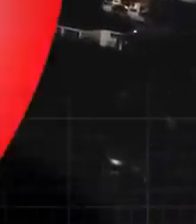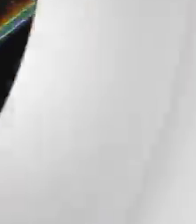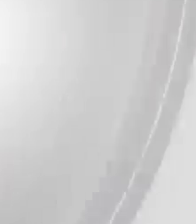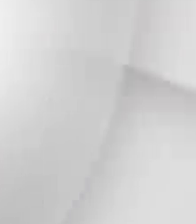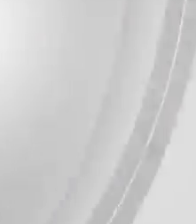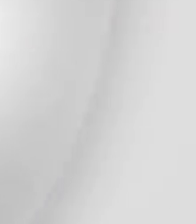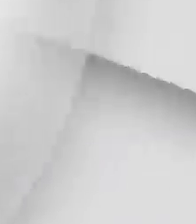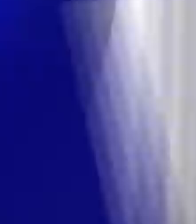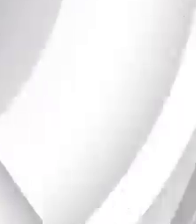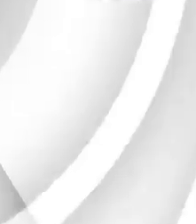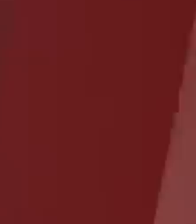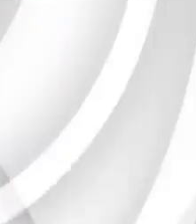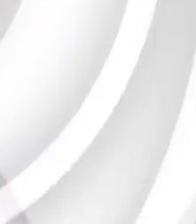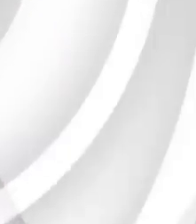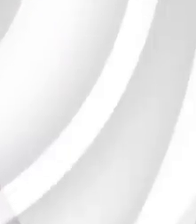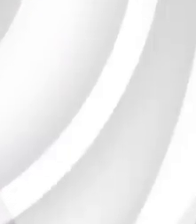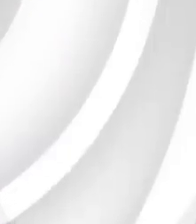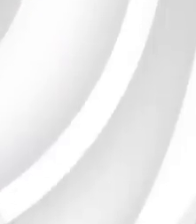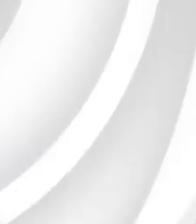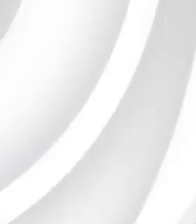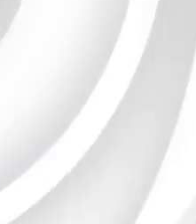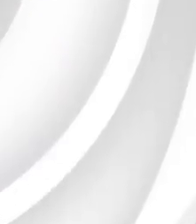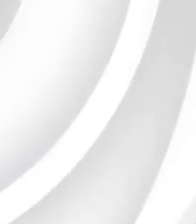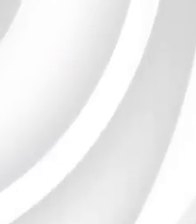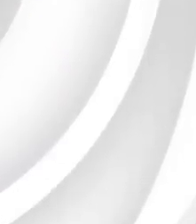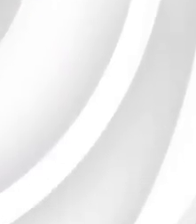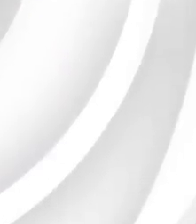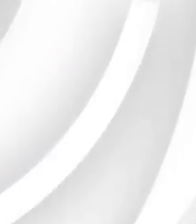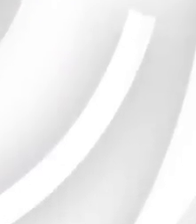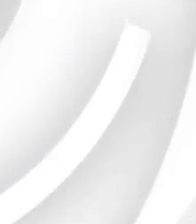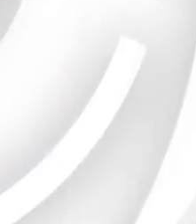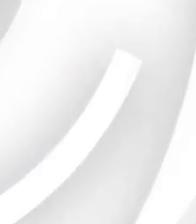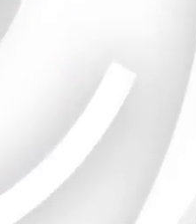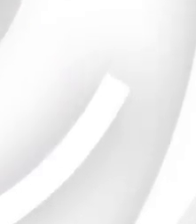Manila. Ito ang TV Patrol.